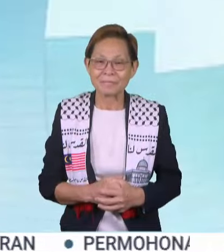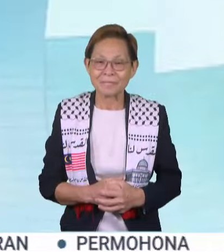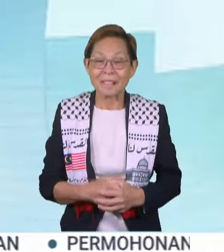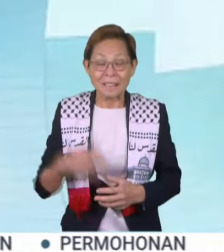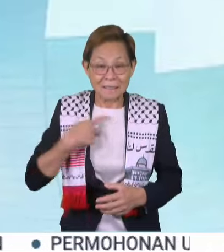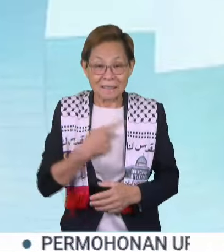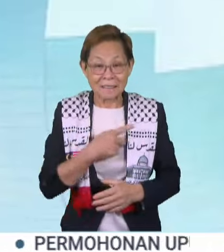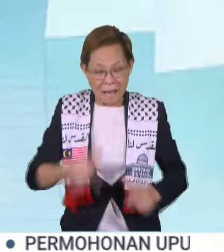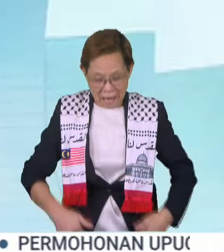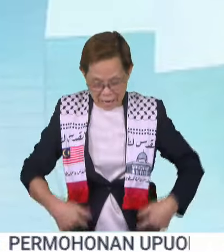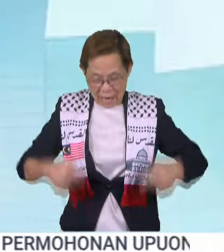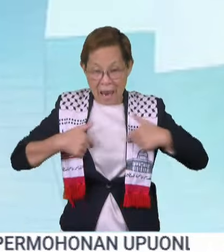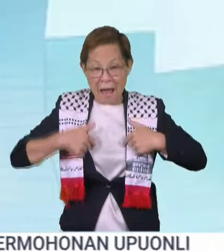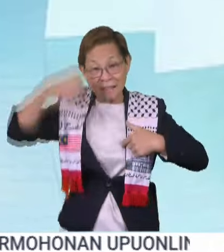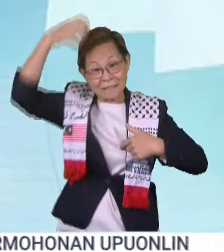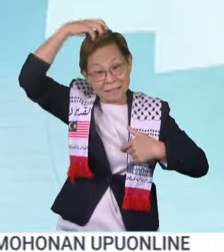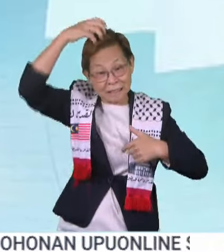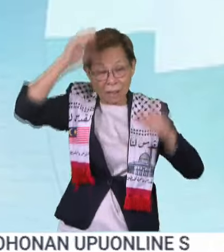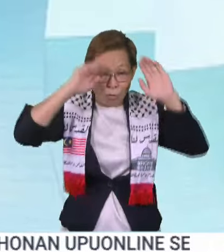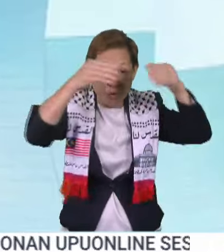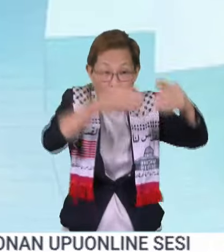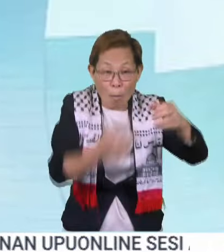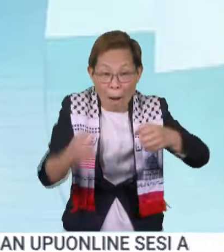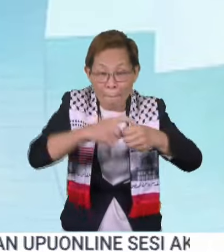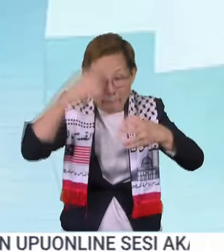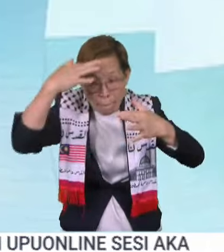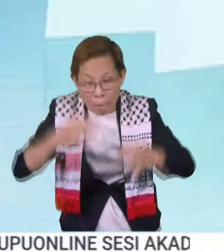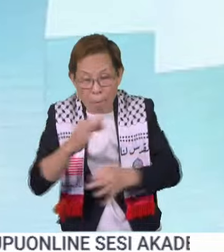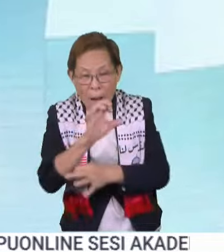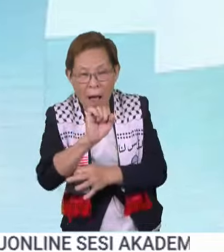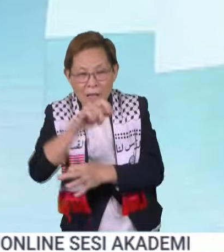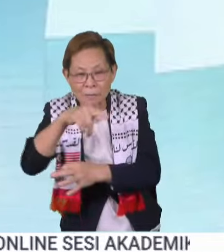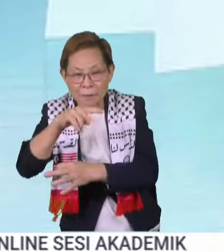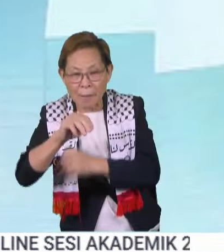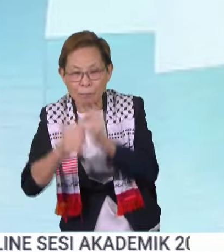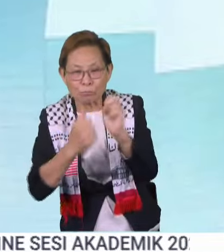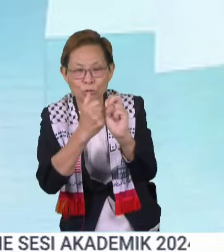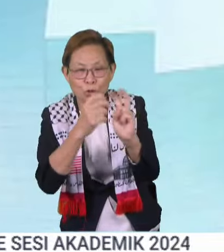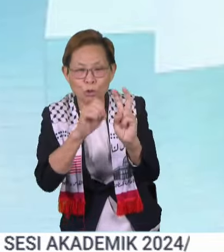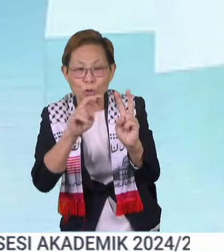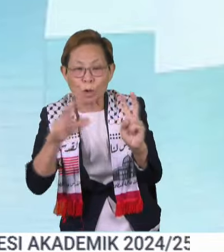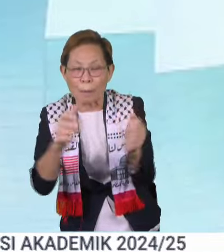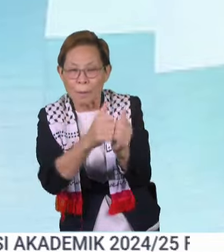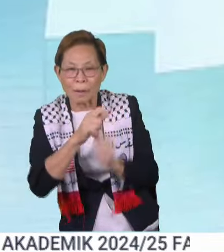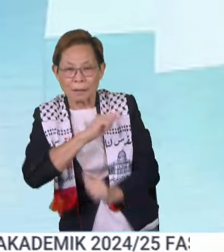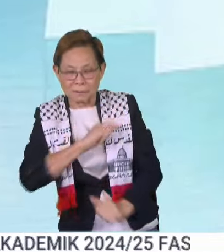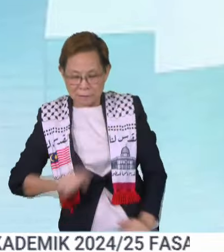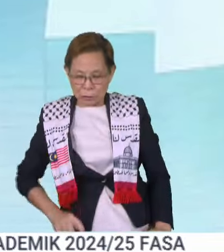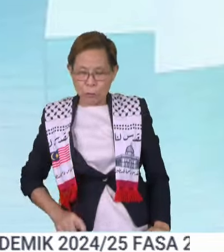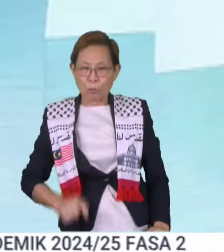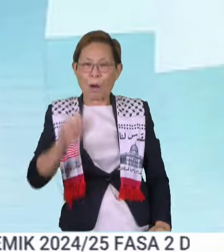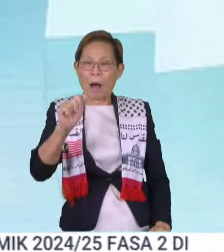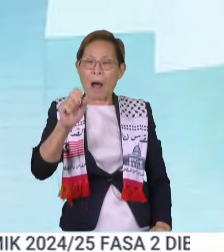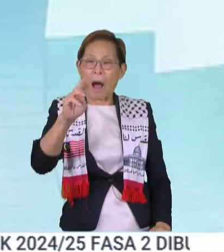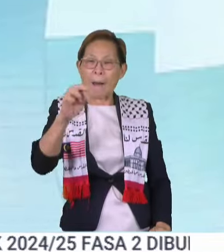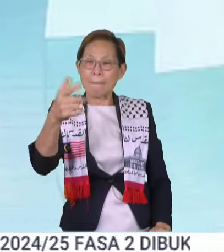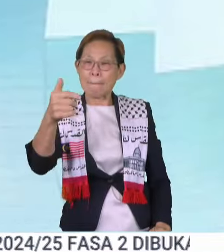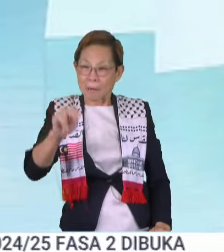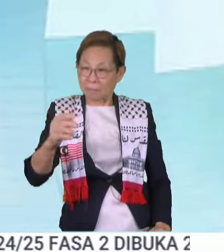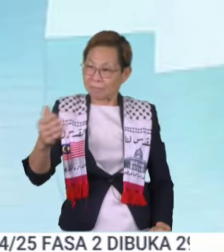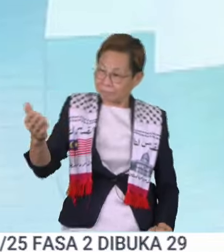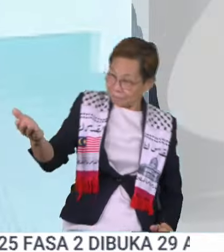Seterusnya, kita berlintas langsung ke Selangor dengan fokus berkaitan keputusan SPM 2023. Bersama Tengku Amril Nurman, Tengku Muhammad Arifin.